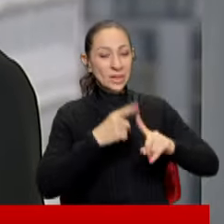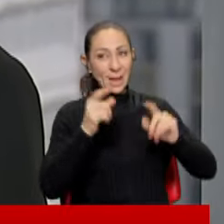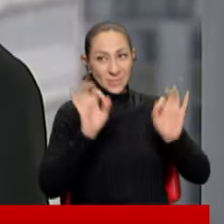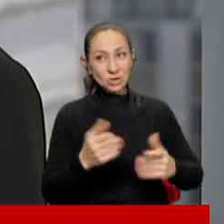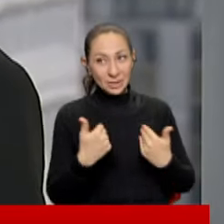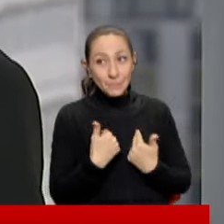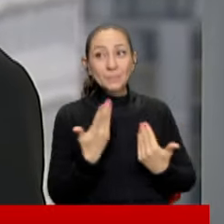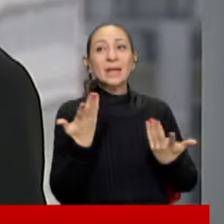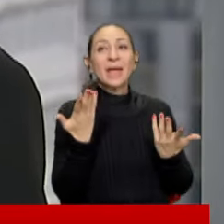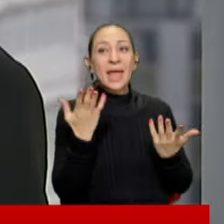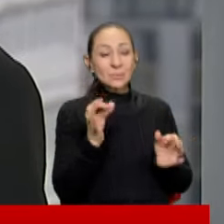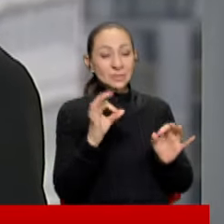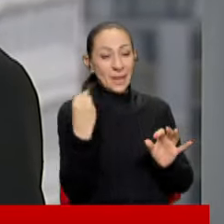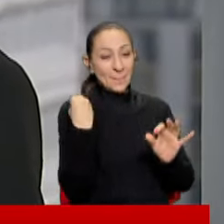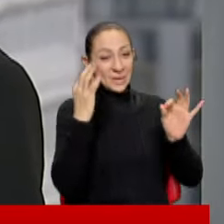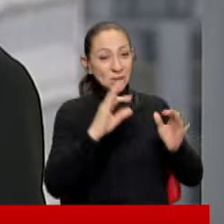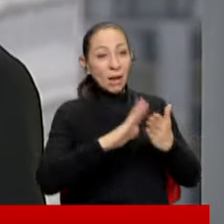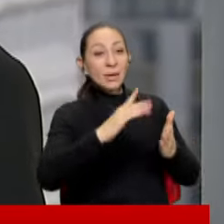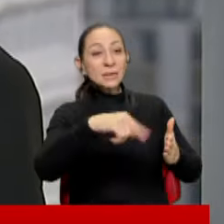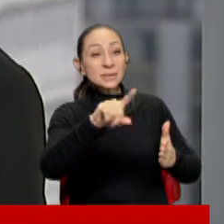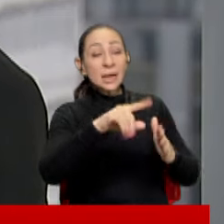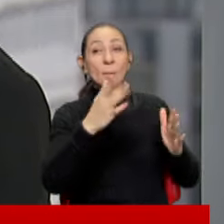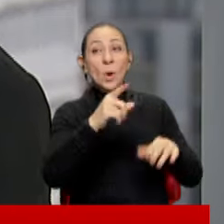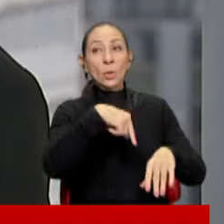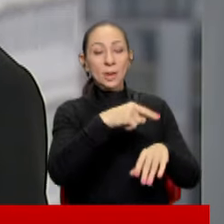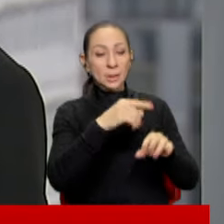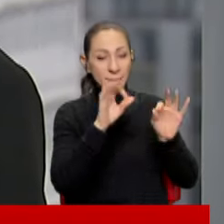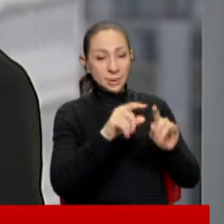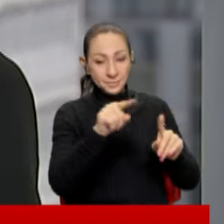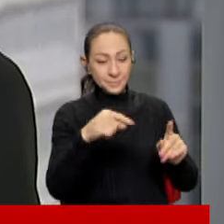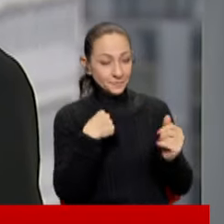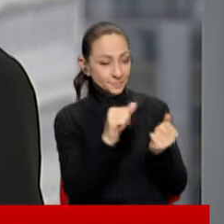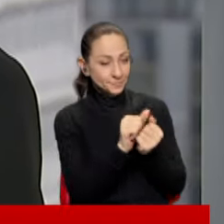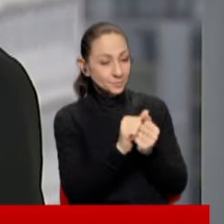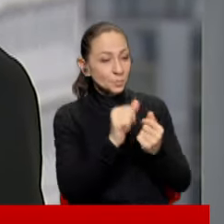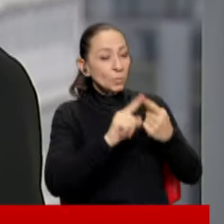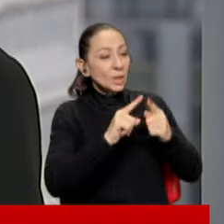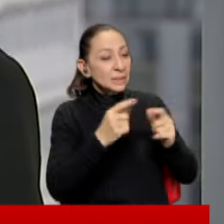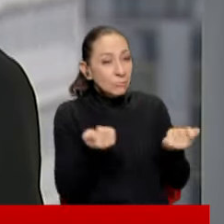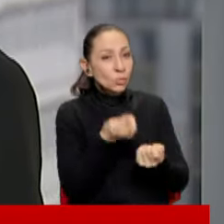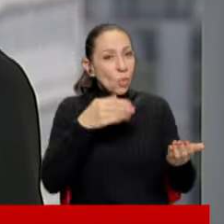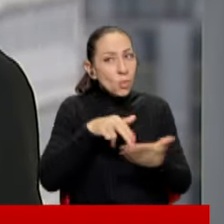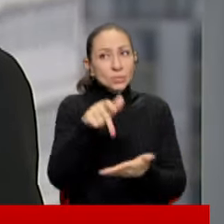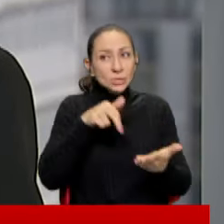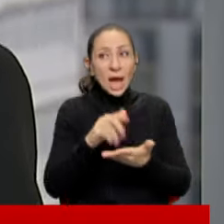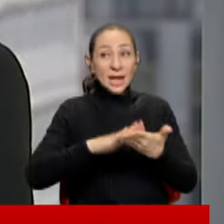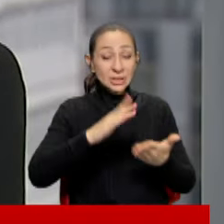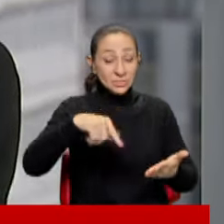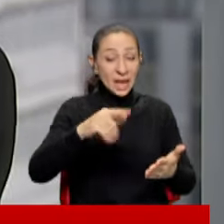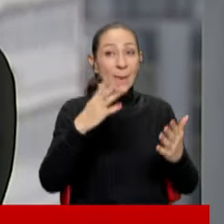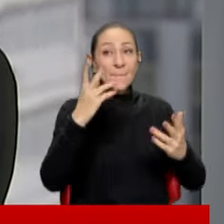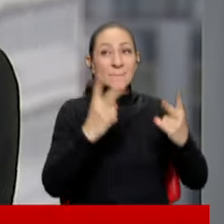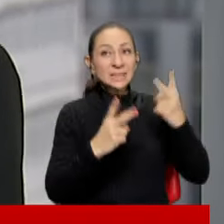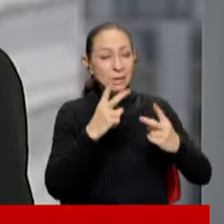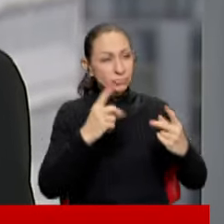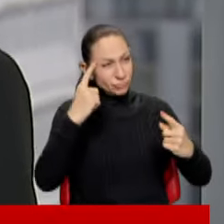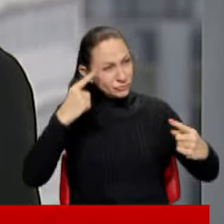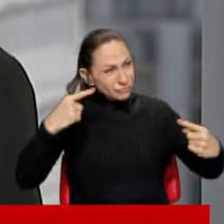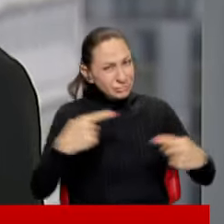başlamıştım. Şimdi hem yeni başlayan arkadaşlarımızda, hem o dönemden itibaren birlikte siyaset yaptığımız arkadaşlarımızda, hatta yer yer ayrı